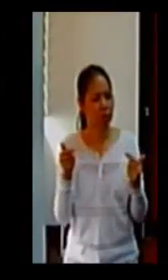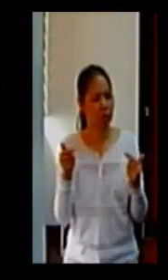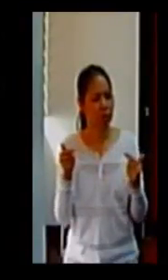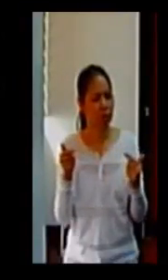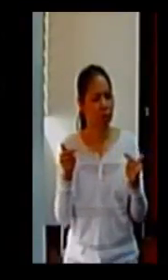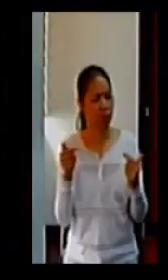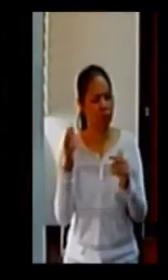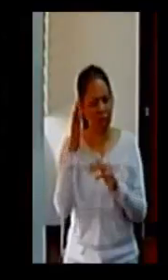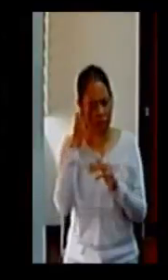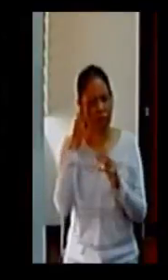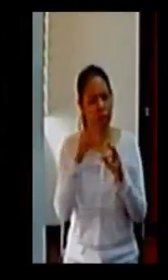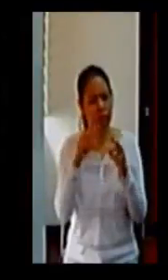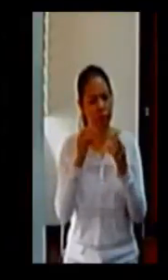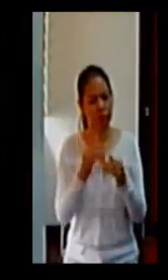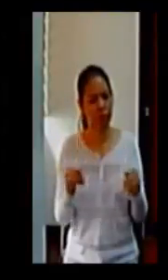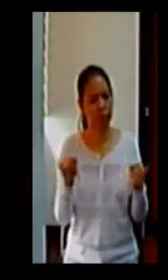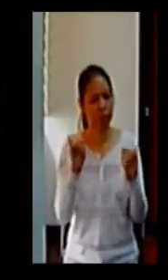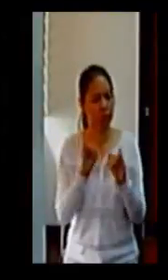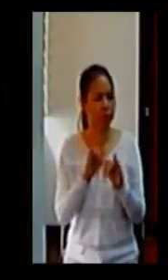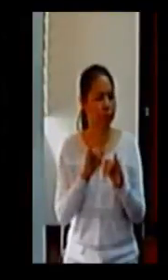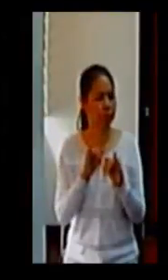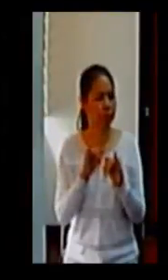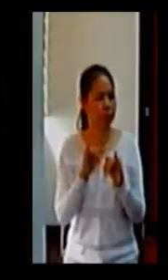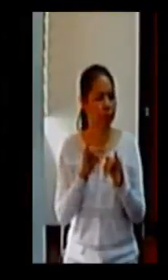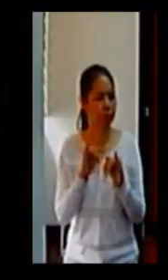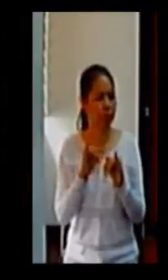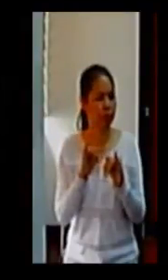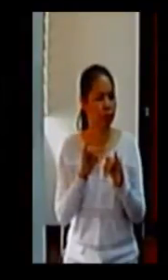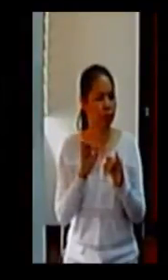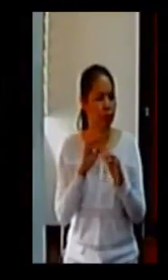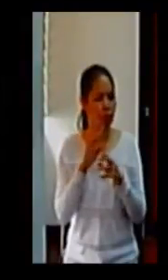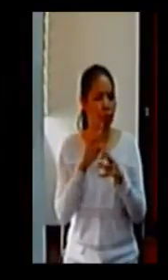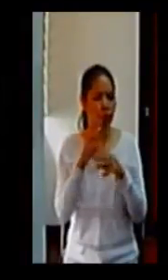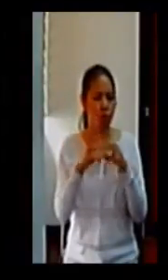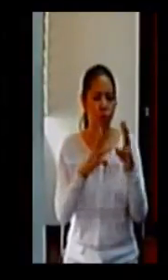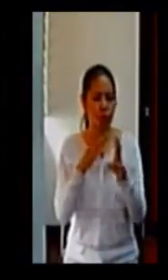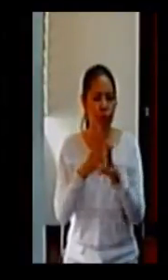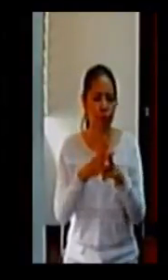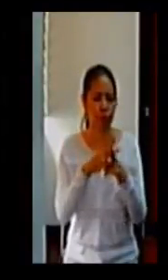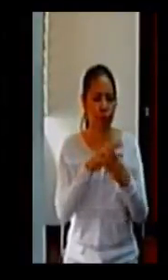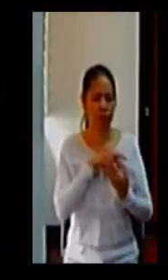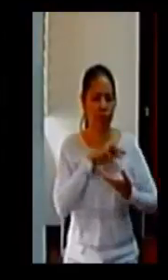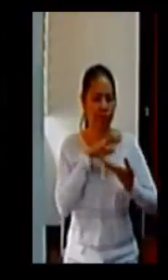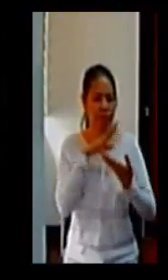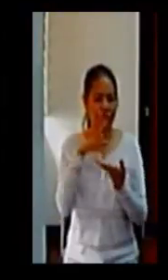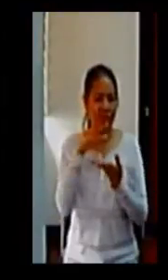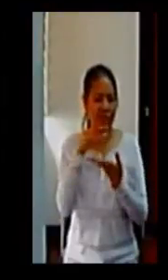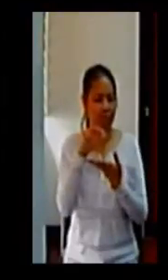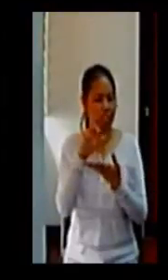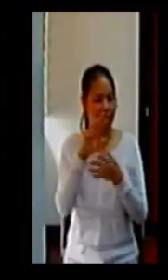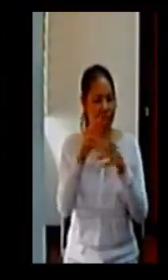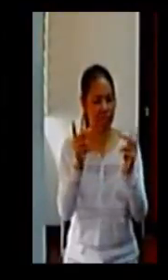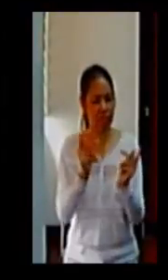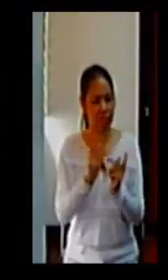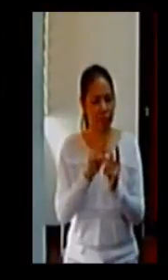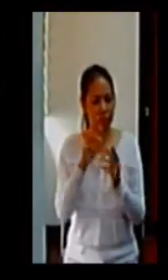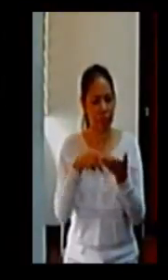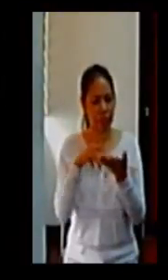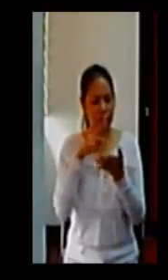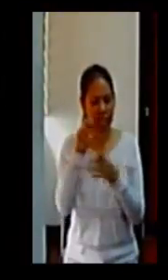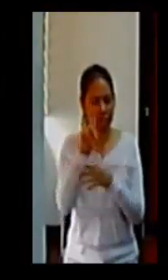alam natin mahalaga, nabanggit nyo na World Heritage Site ang inyong rice terraces. Pero gaano